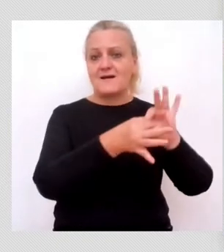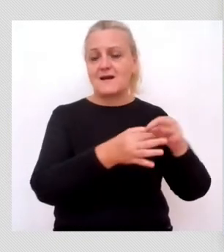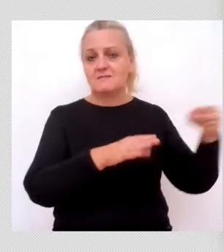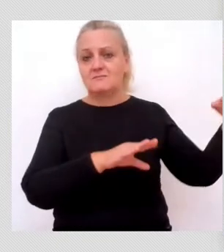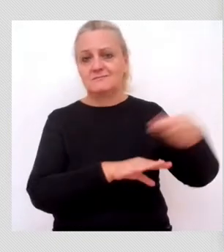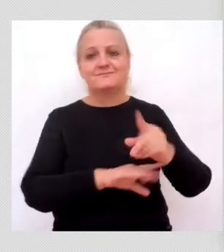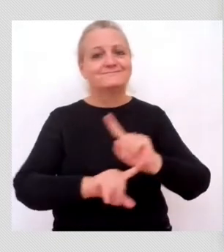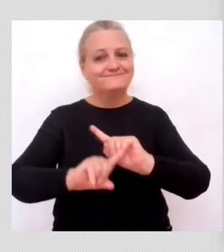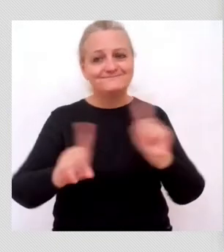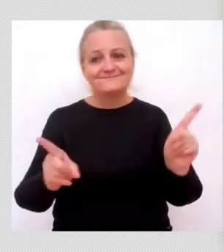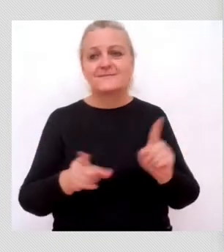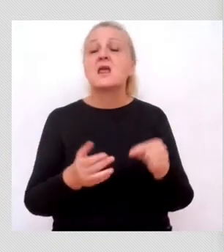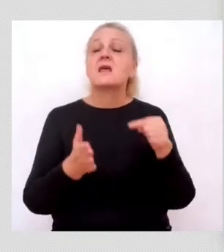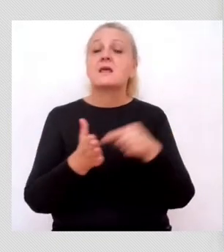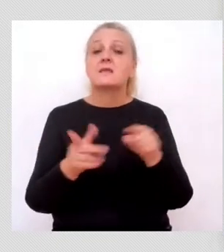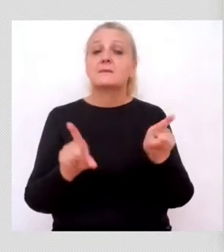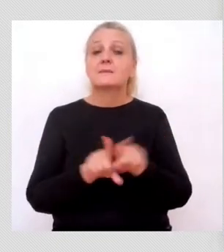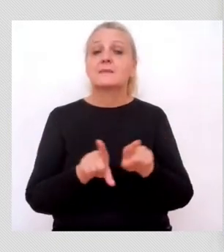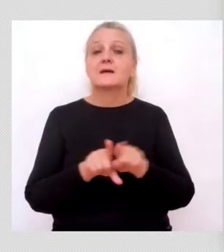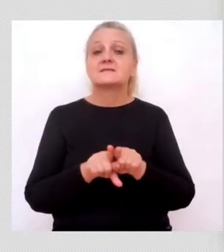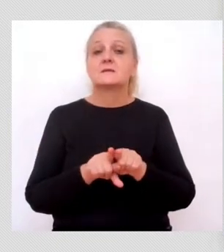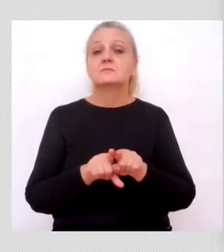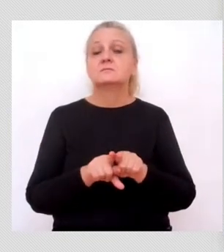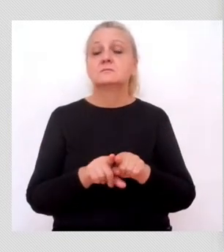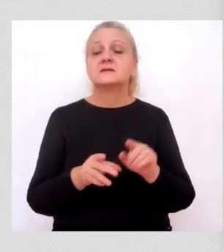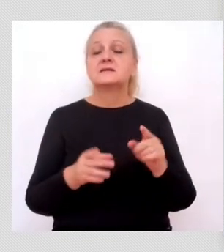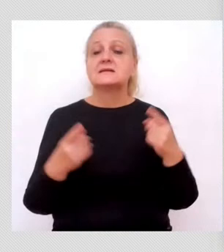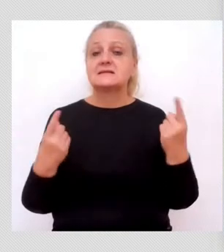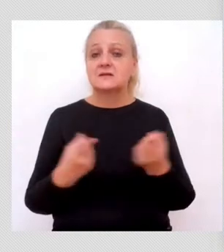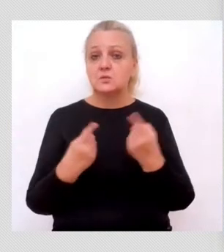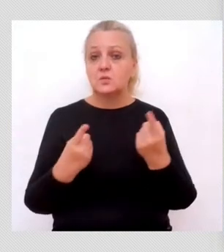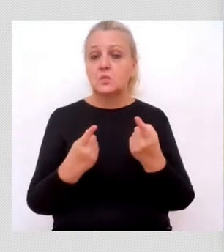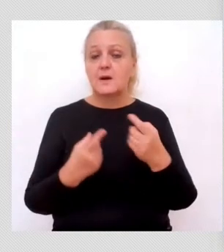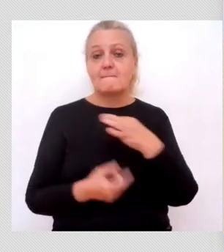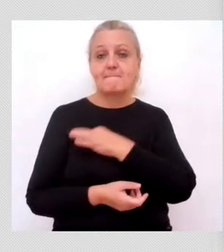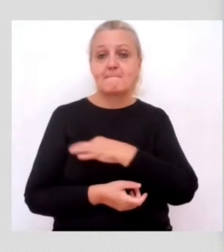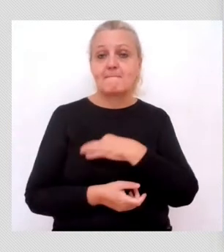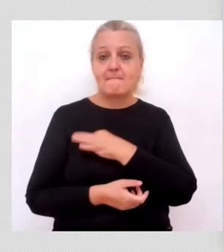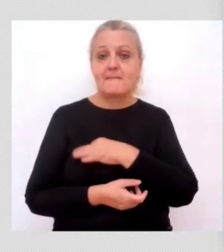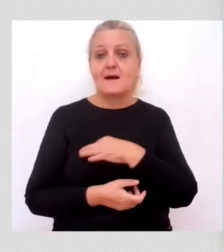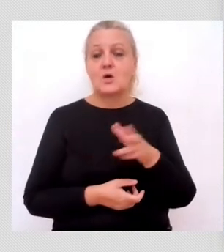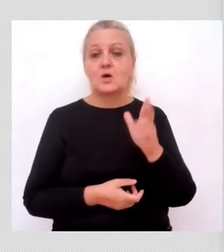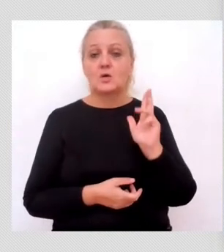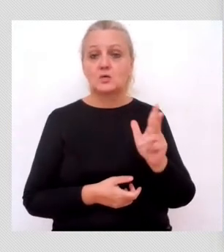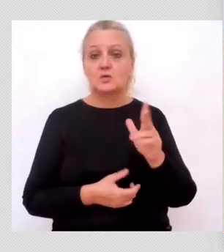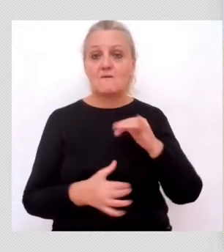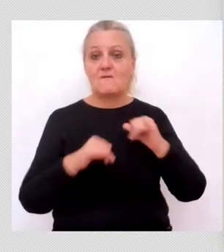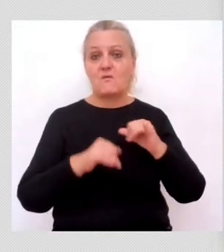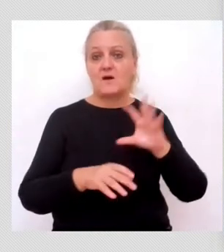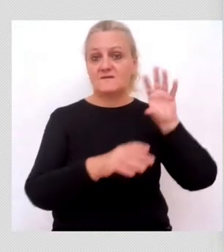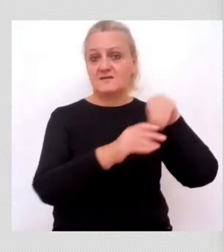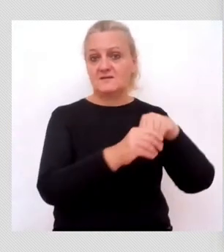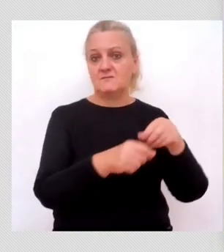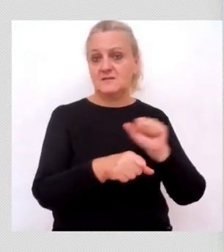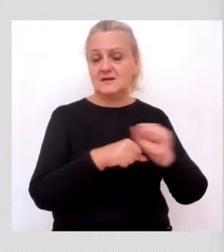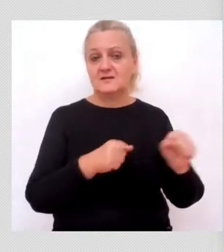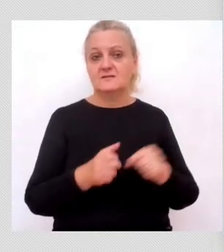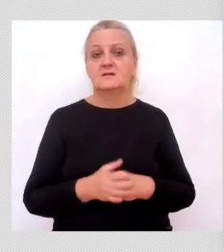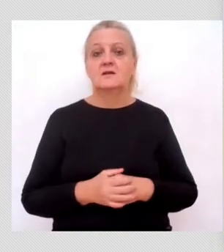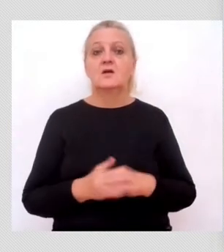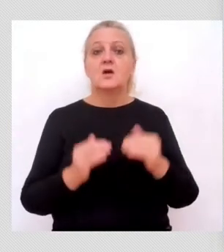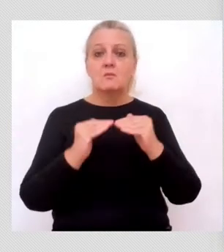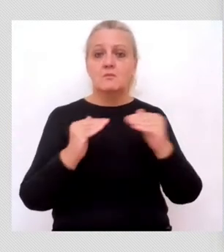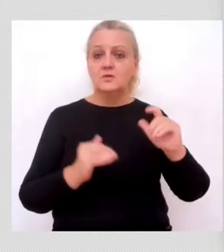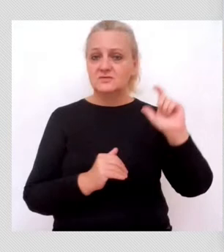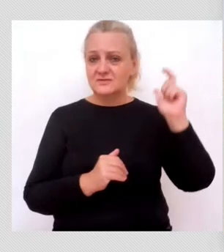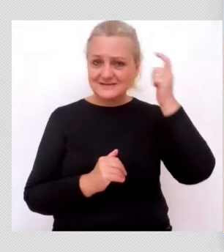czy właśnie w przypadku tych partii, które są przy władzy gdziekolwiek, czy na poziomie